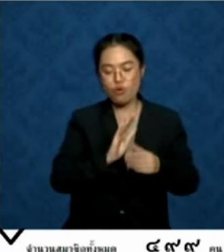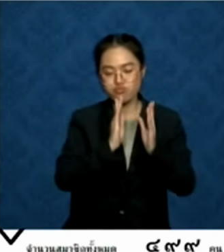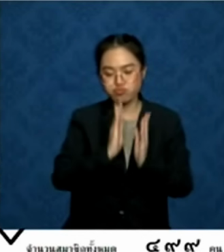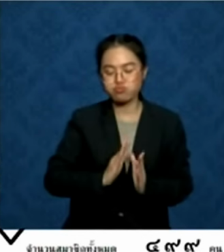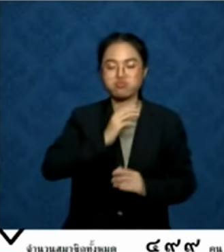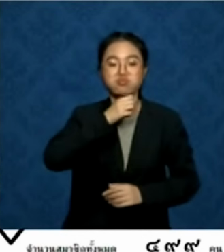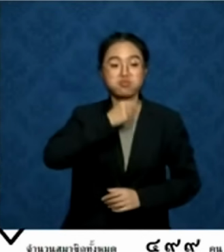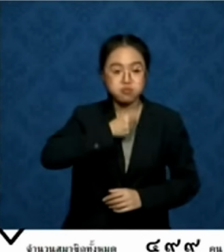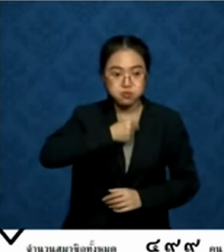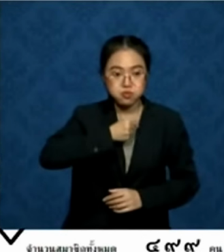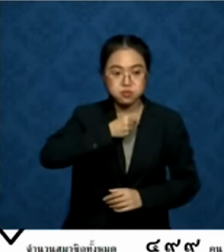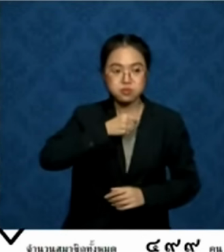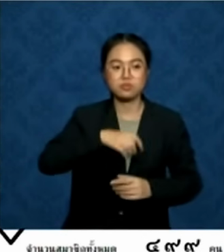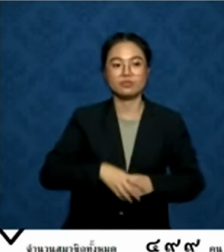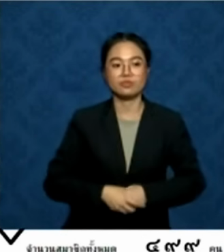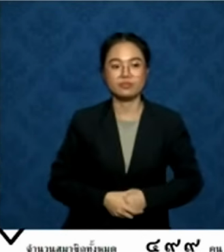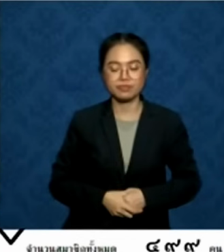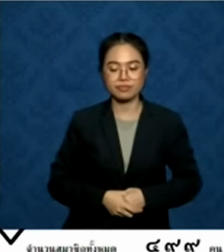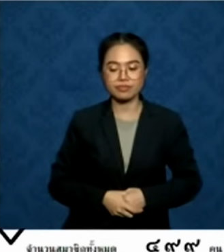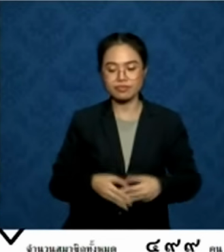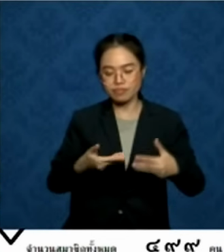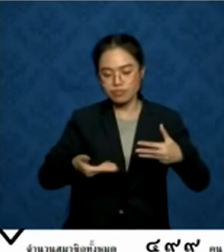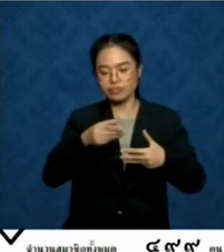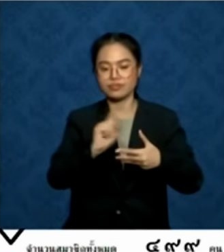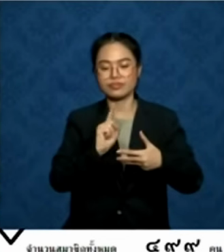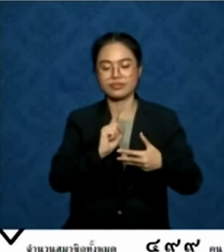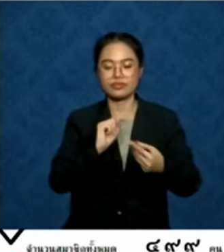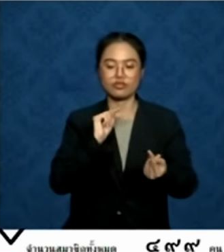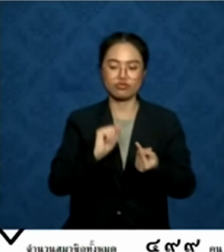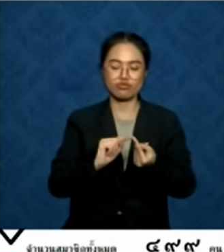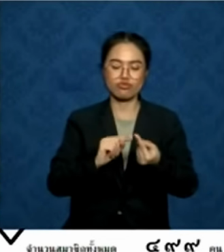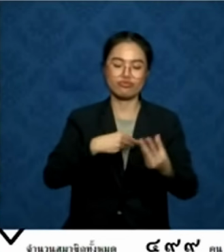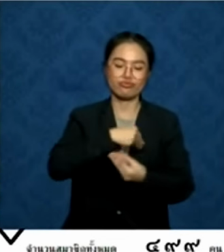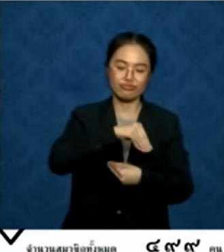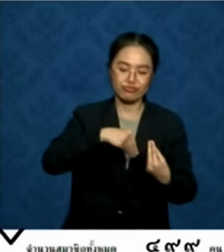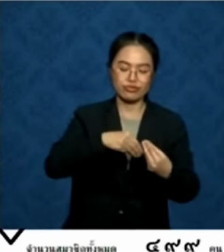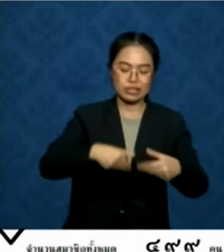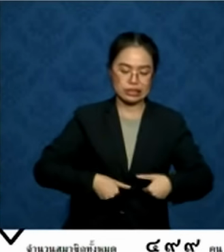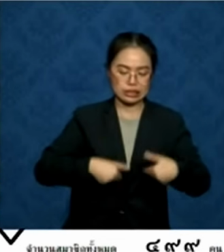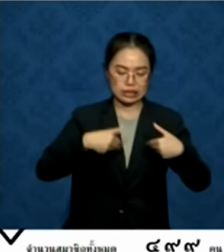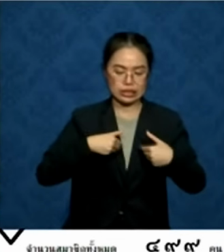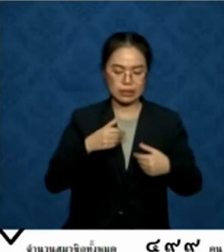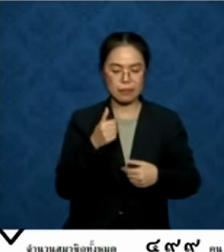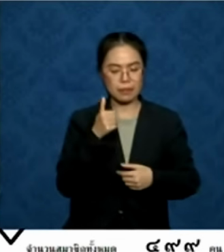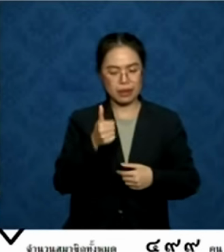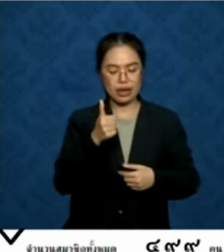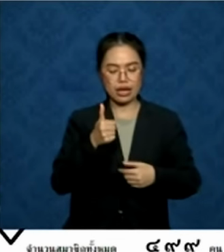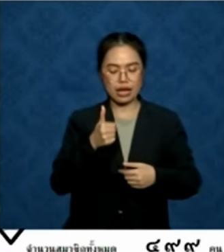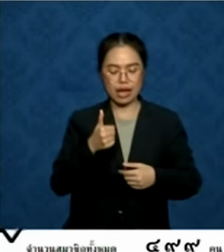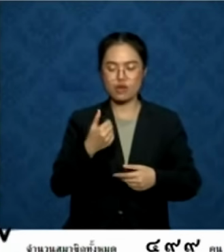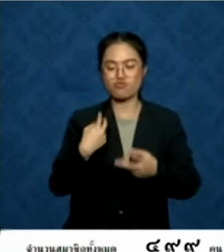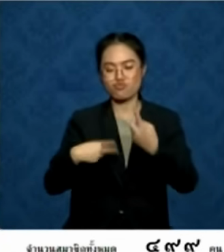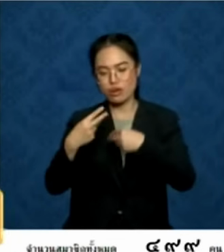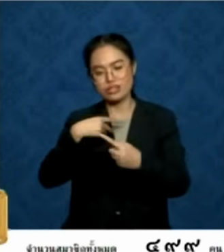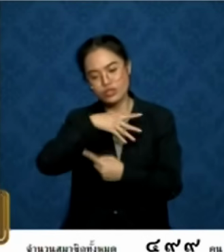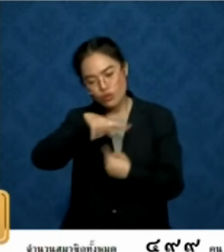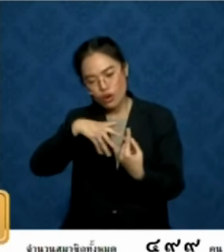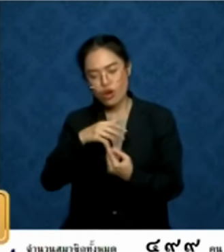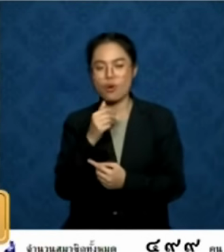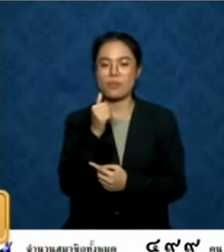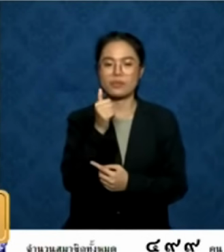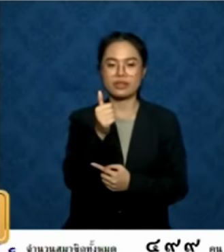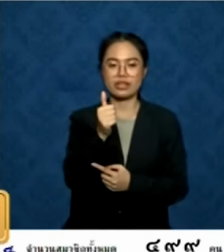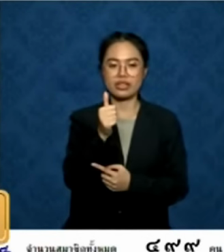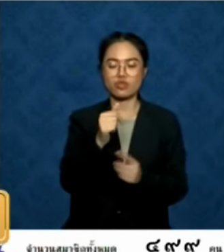อายุให้มีความมั่นคงทางเศรษฐกิจสุขภาพสังคมและสภาพแวดล้อมที่เหมาะสมอาทิ